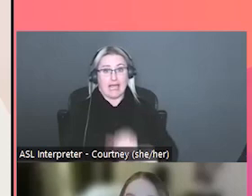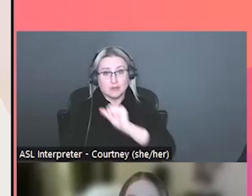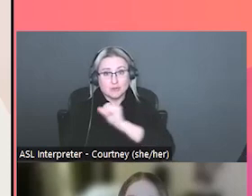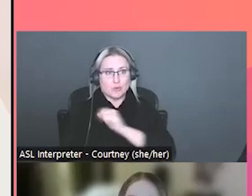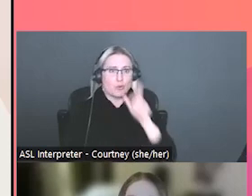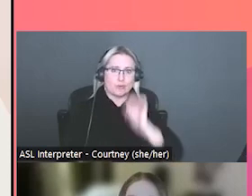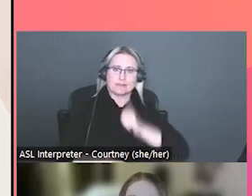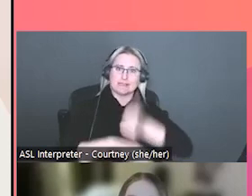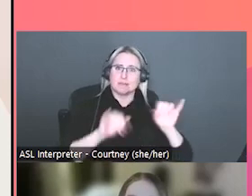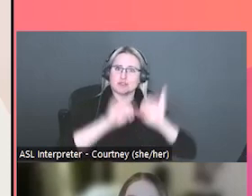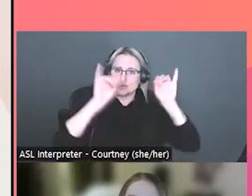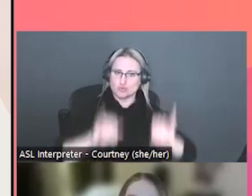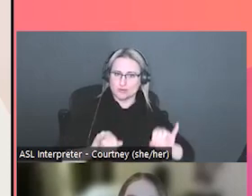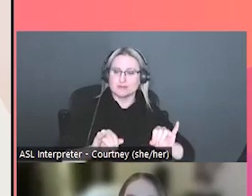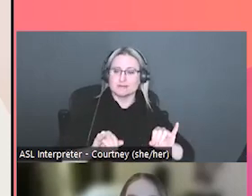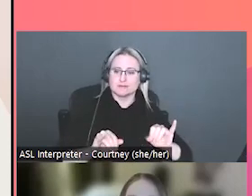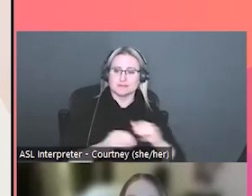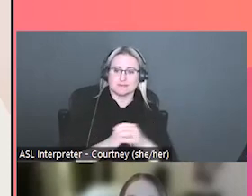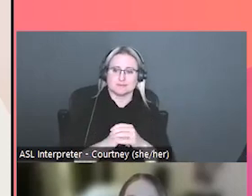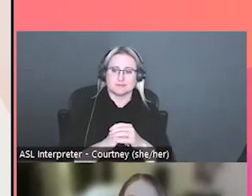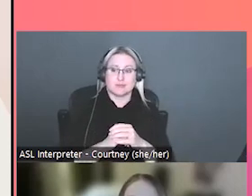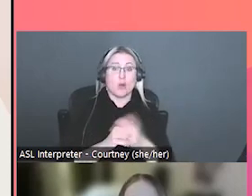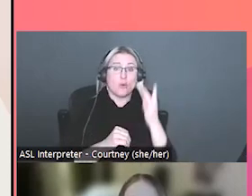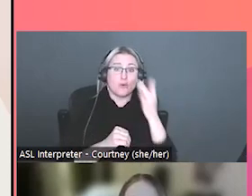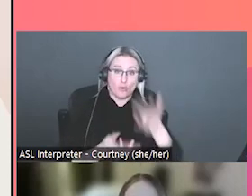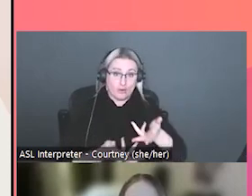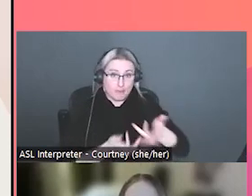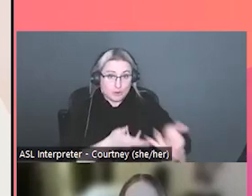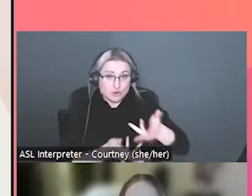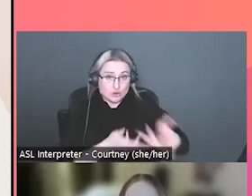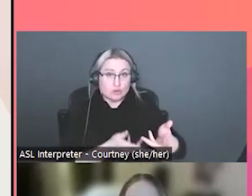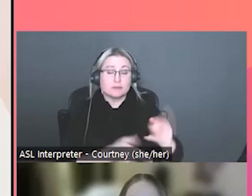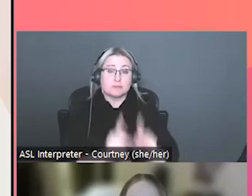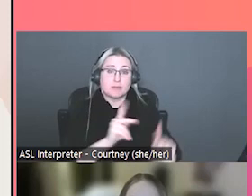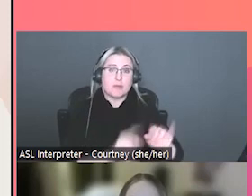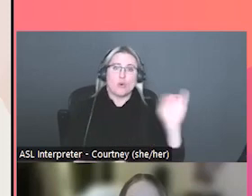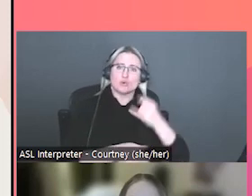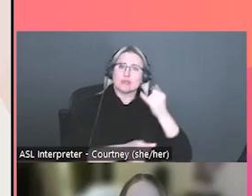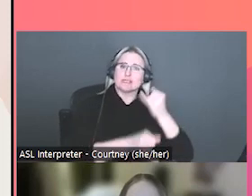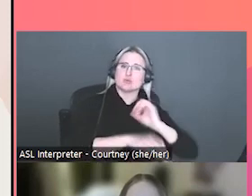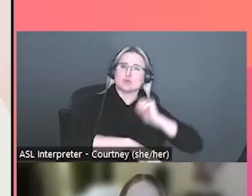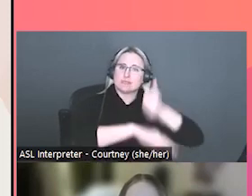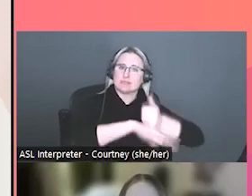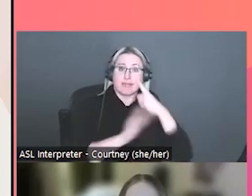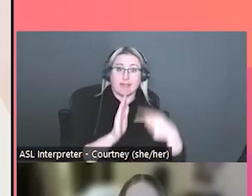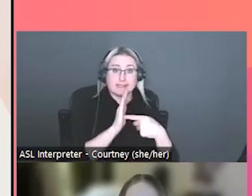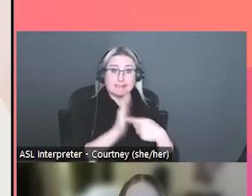d'attitudes et de pratiques qui sont institutionnalisées, eh bien, nous voulons